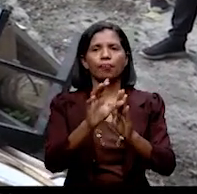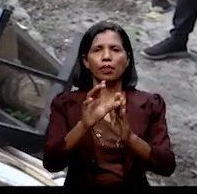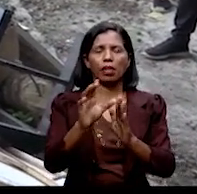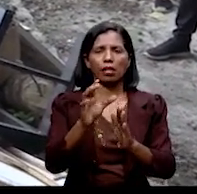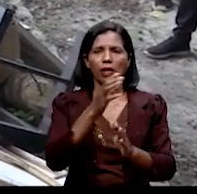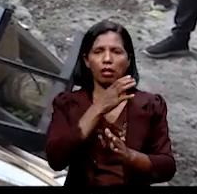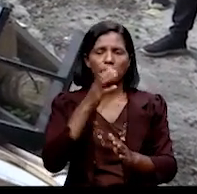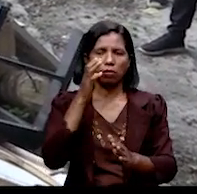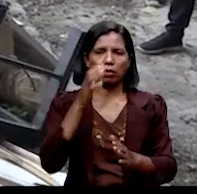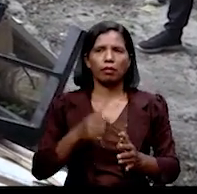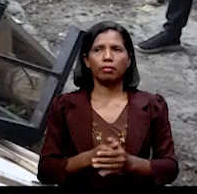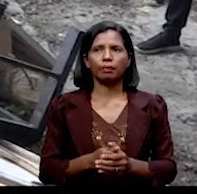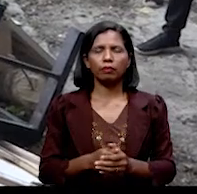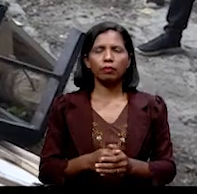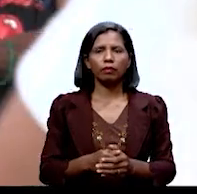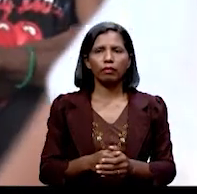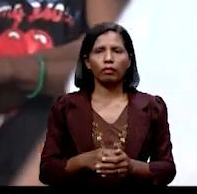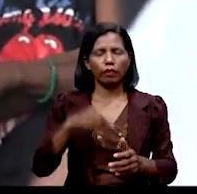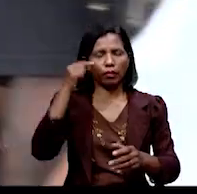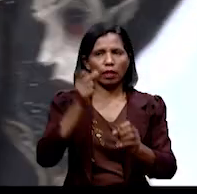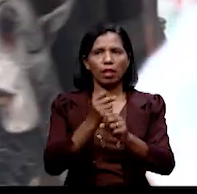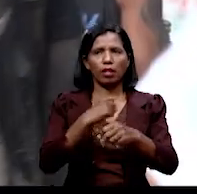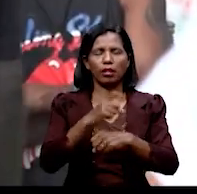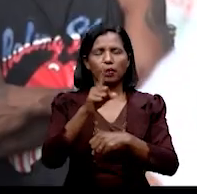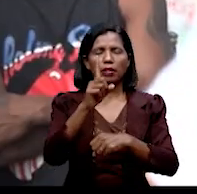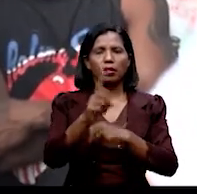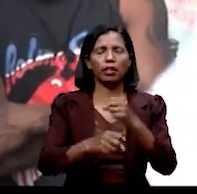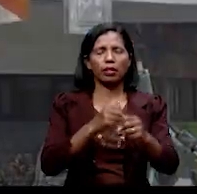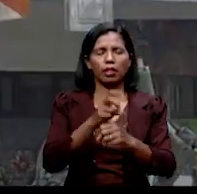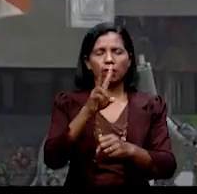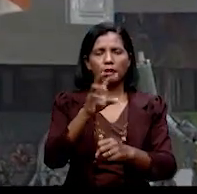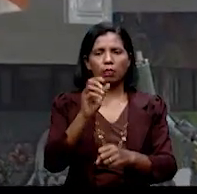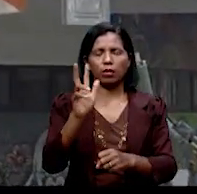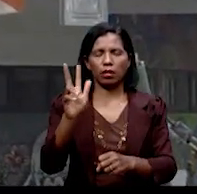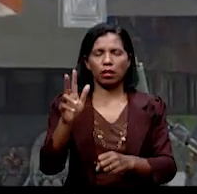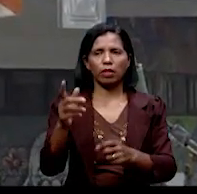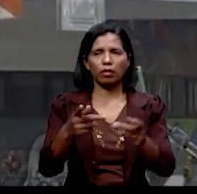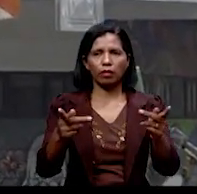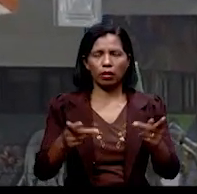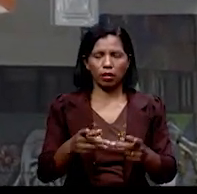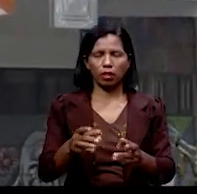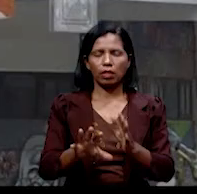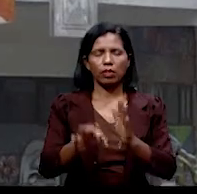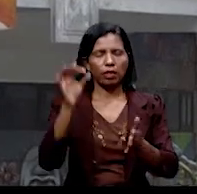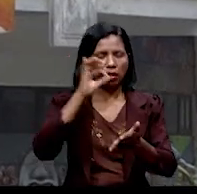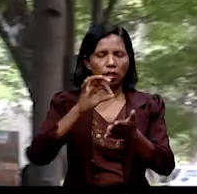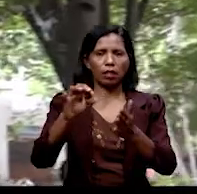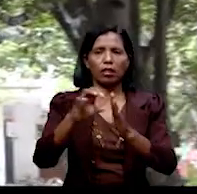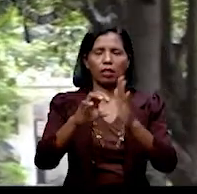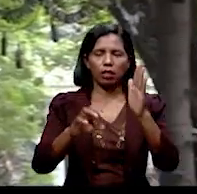Grupo Artemoris sa hua lawa atividade ia tinan riun rua tolu ia fatin ne tamba hetan autorizasaun husi Sekretaria Estado Arte no